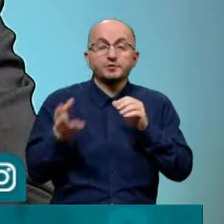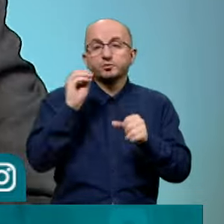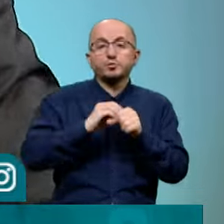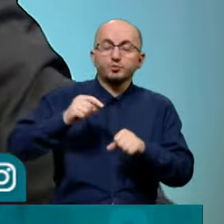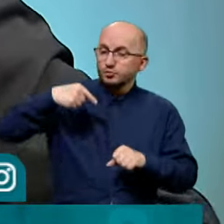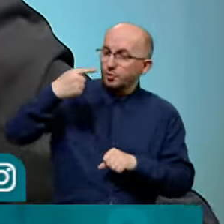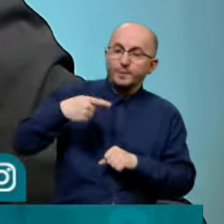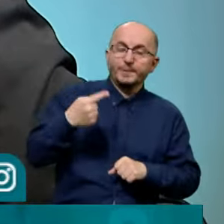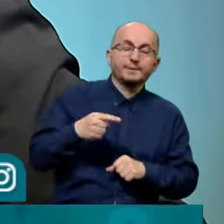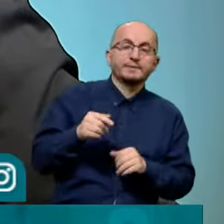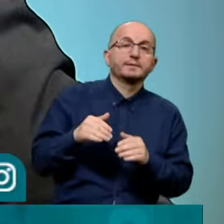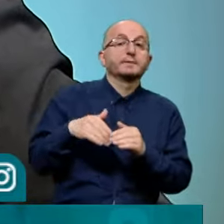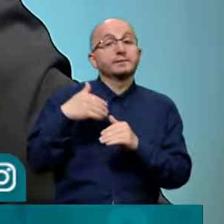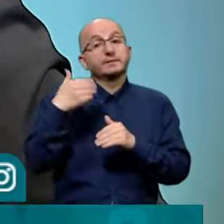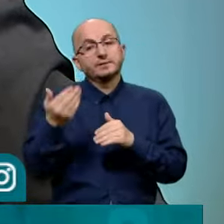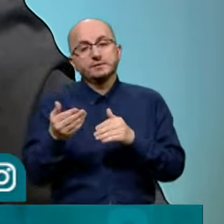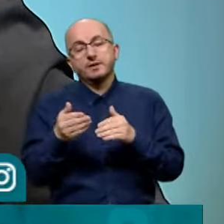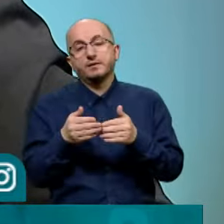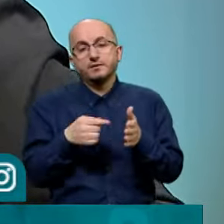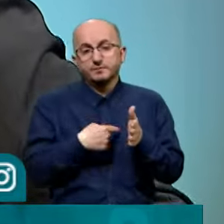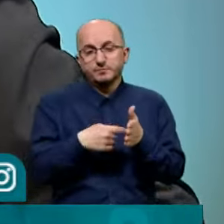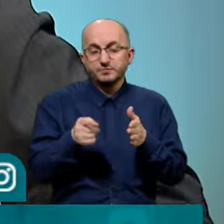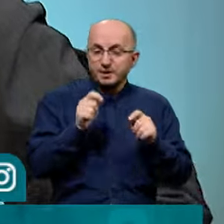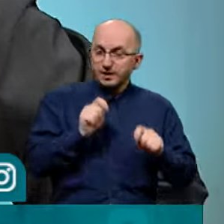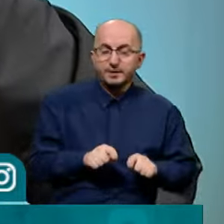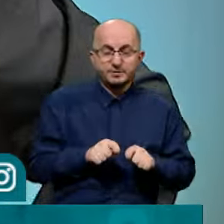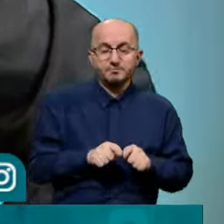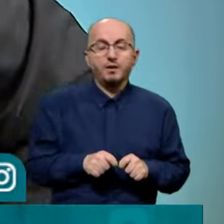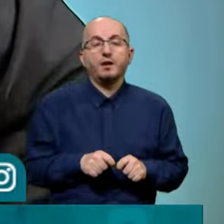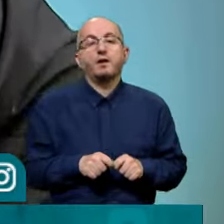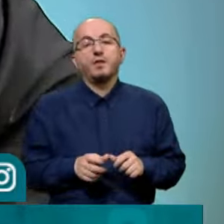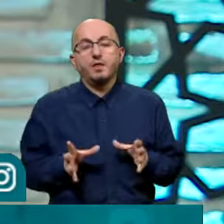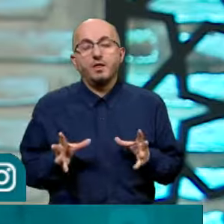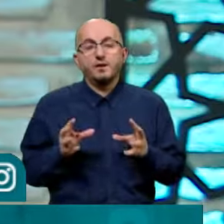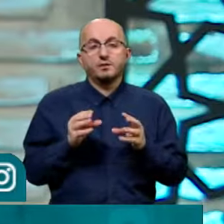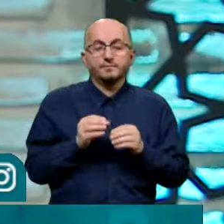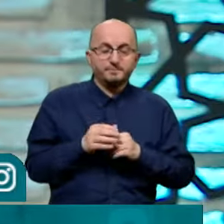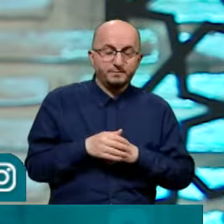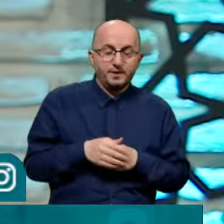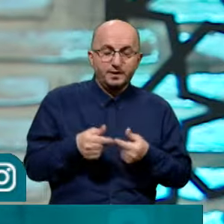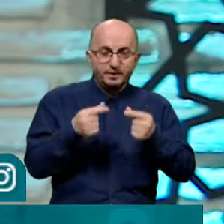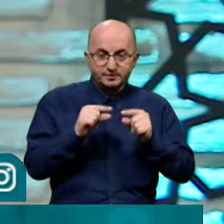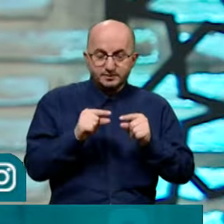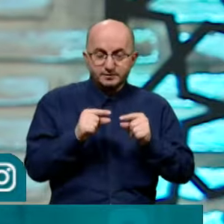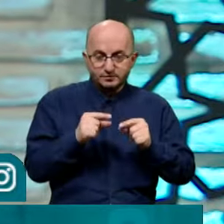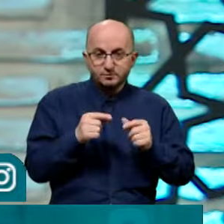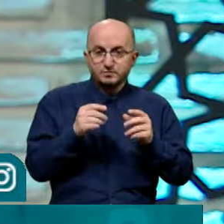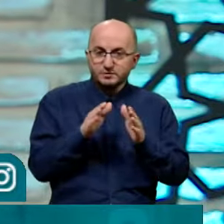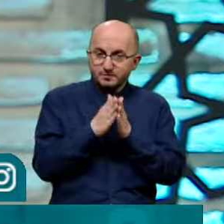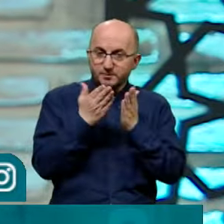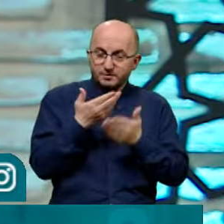söyleneni, diğerlerini ilga etme, nesk etme. Bu cem ve tevfik usulü var, hadis usulünde anlatılır.